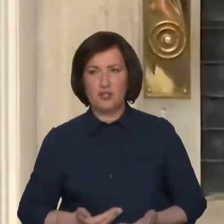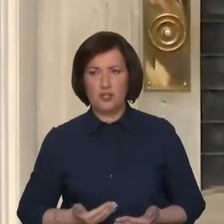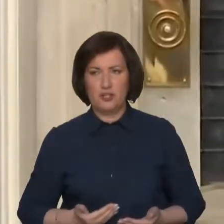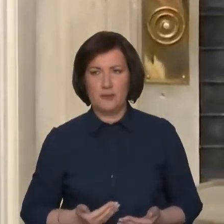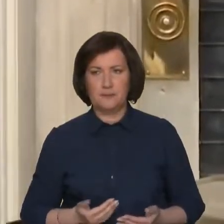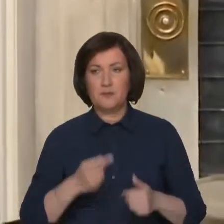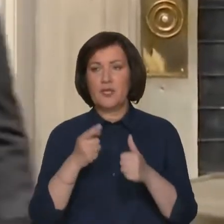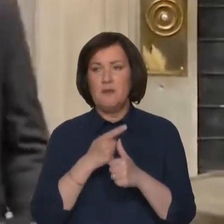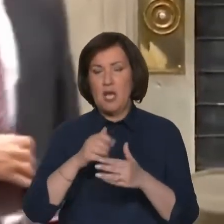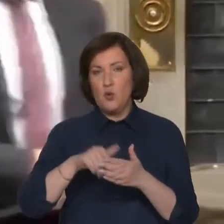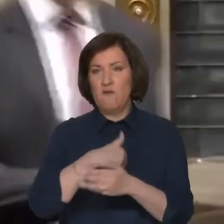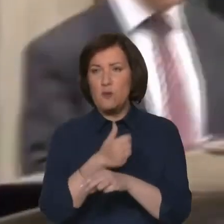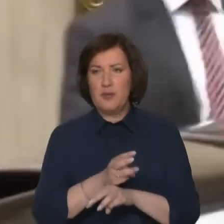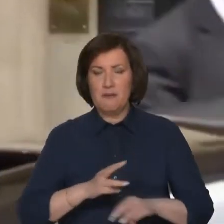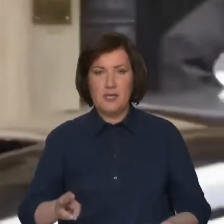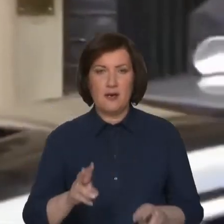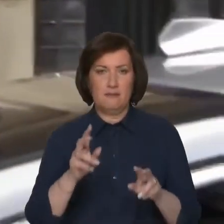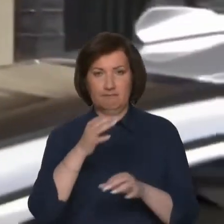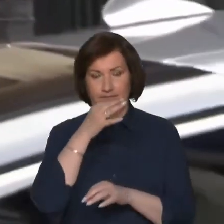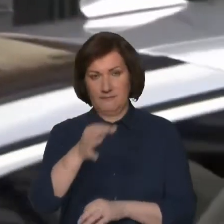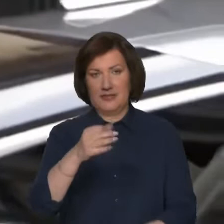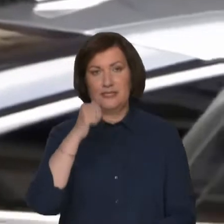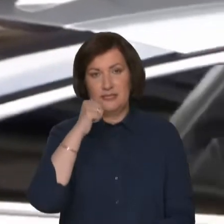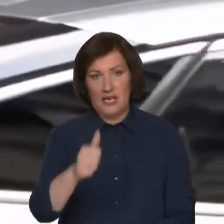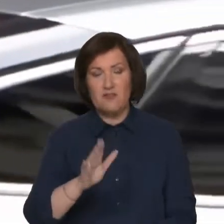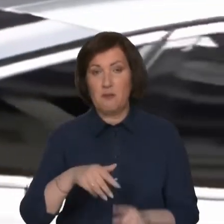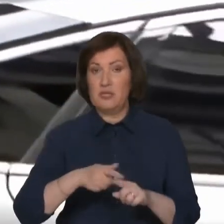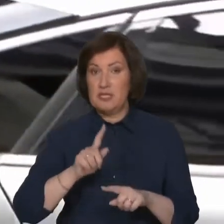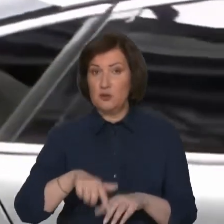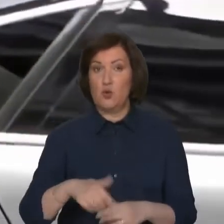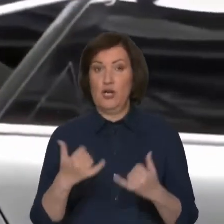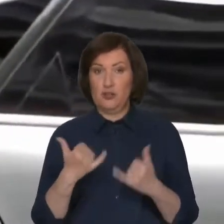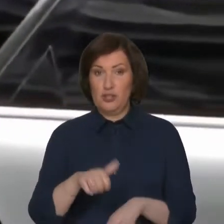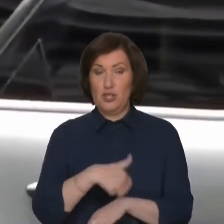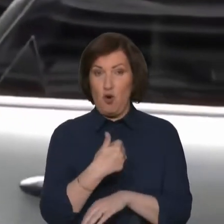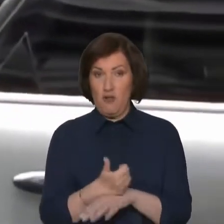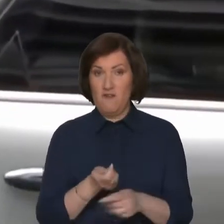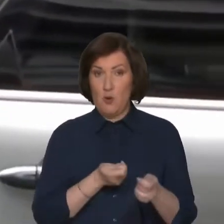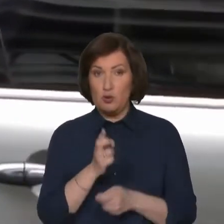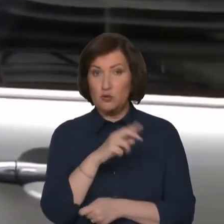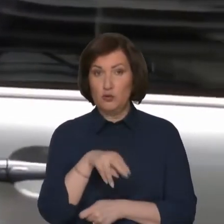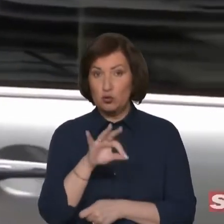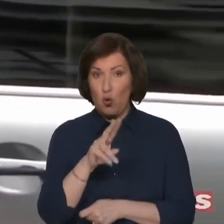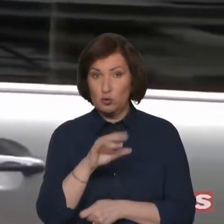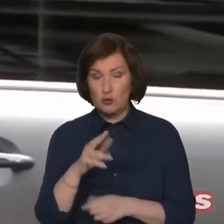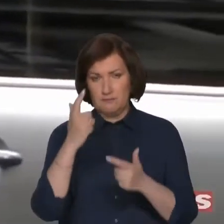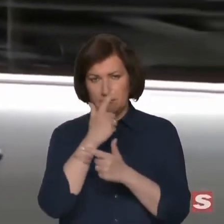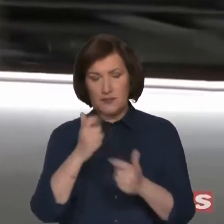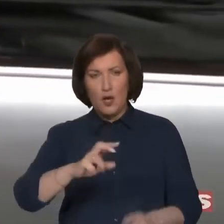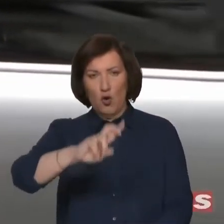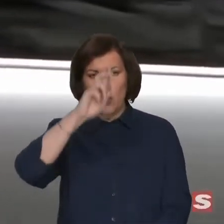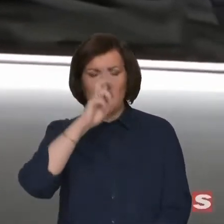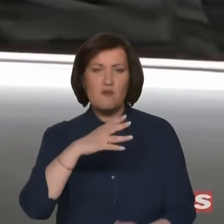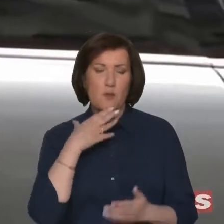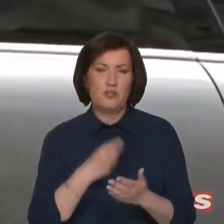життя. Ім'я нового прем'єра назвуть завтра. Після цього чинний голова уряду Борис Джонсон формально повідомить королеву